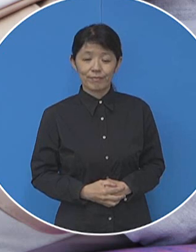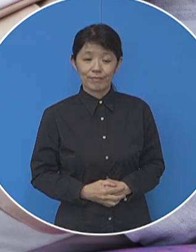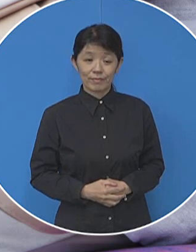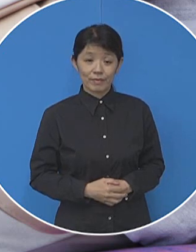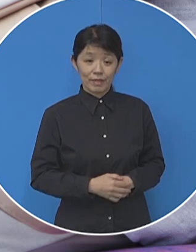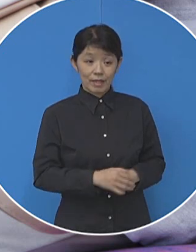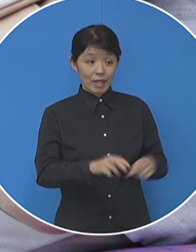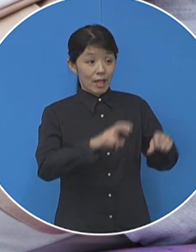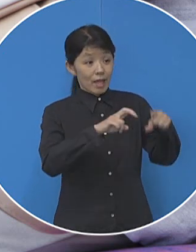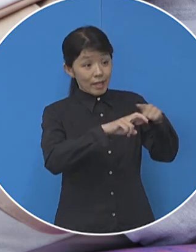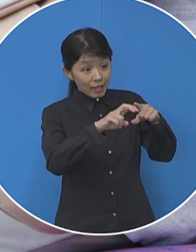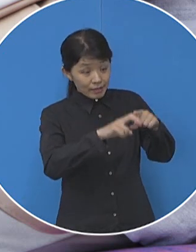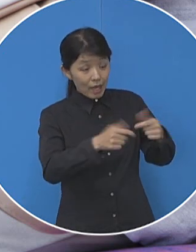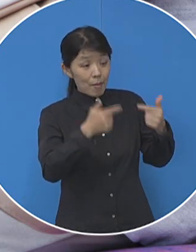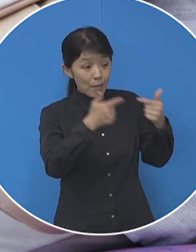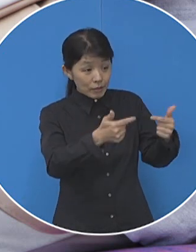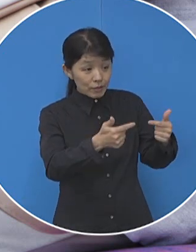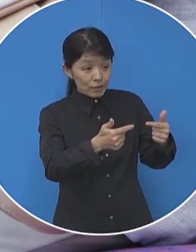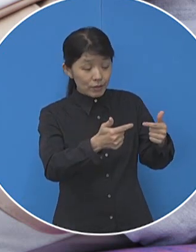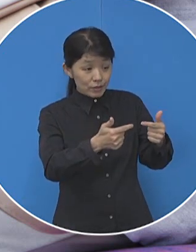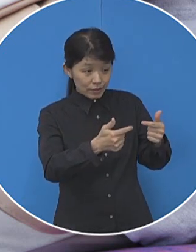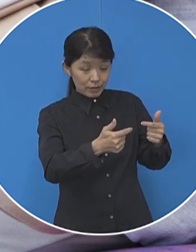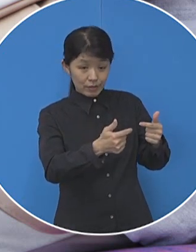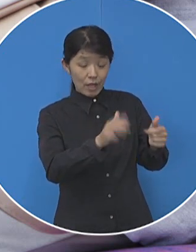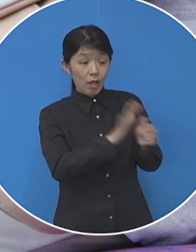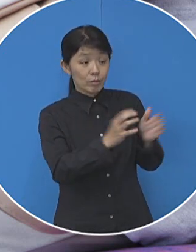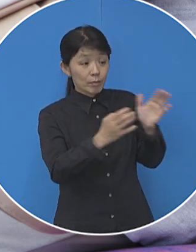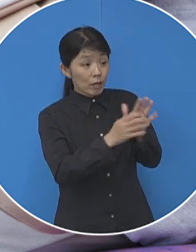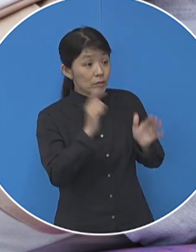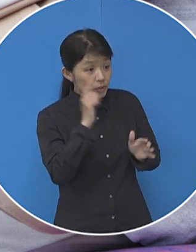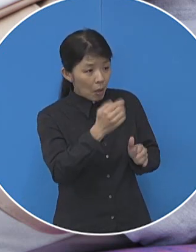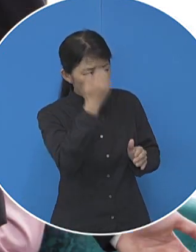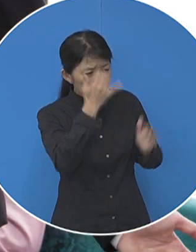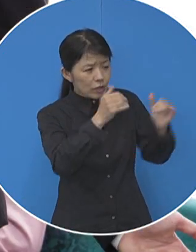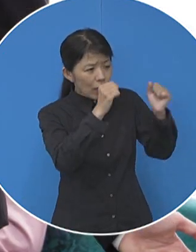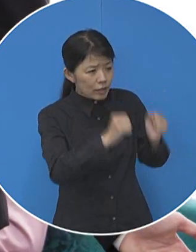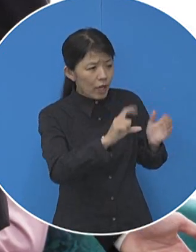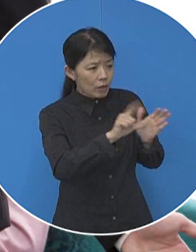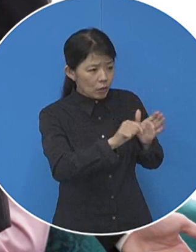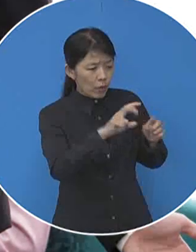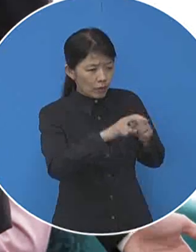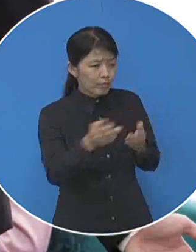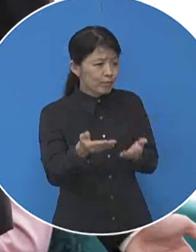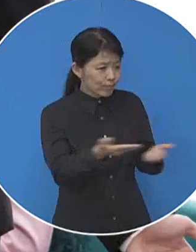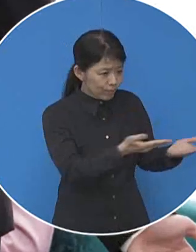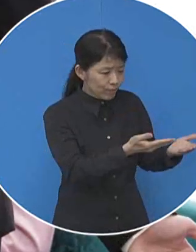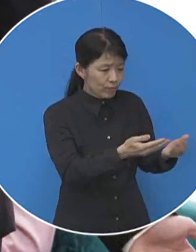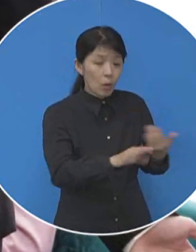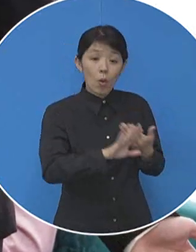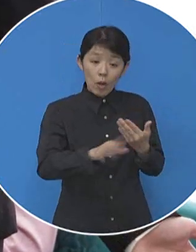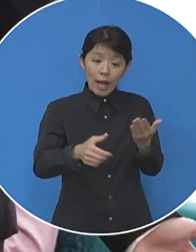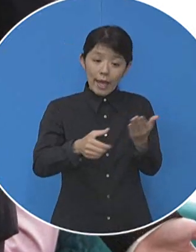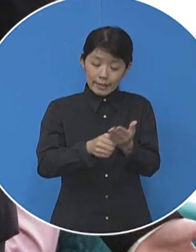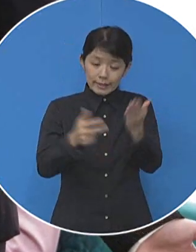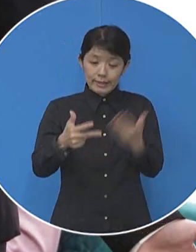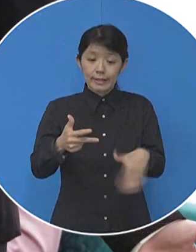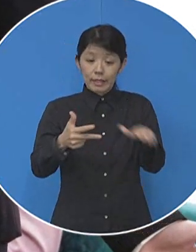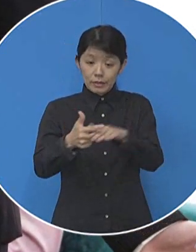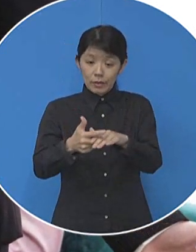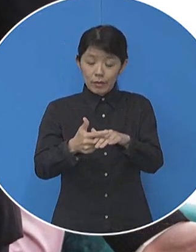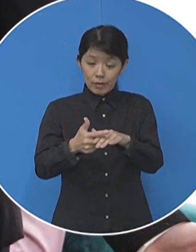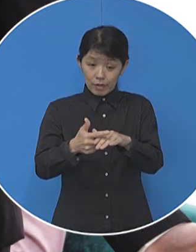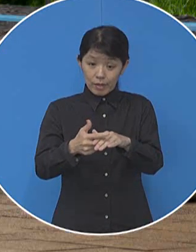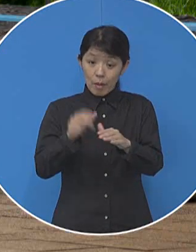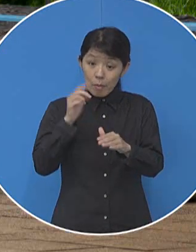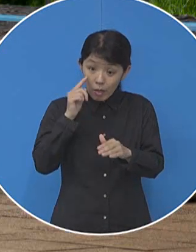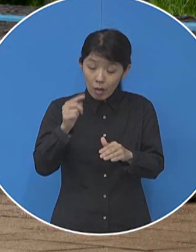ヘルプマークを見かけたら電車やバスの中で席を譲る、駅や商業施設などで声をかけるなどの